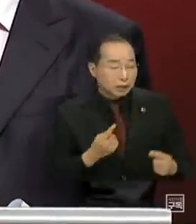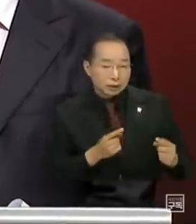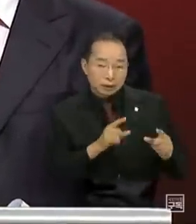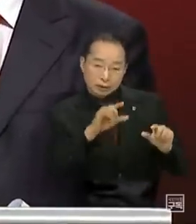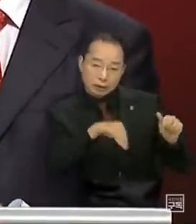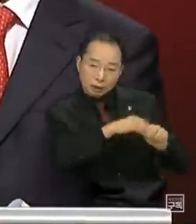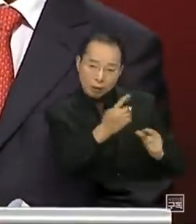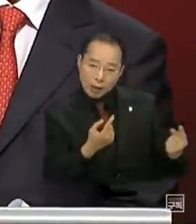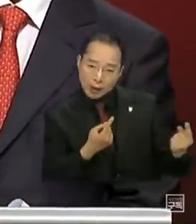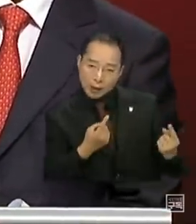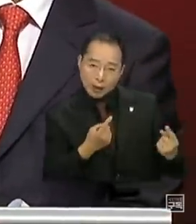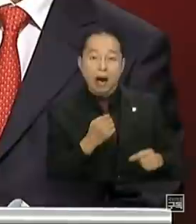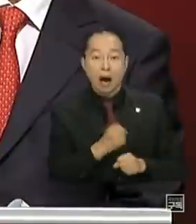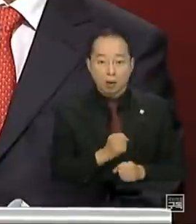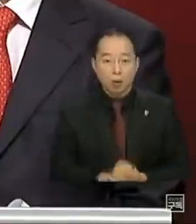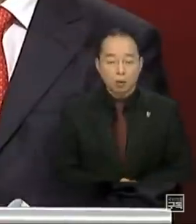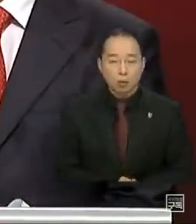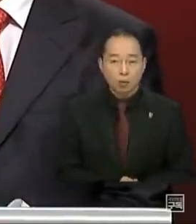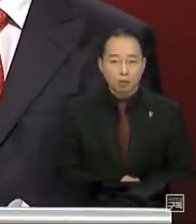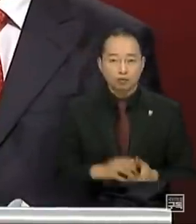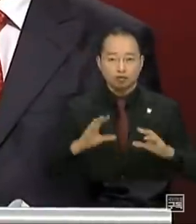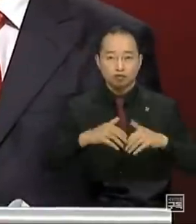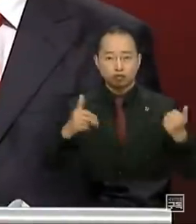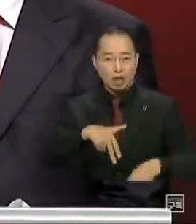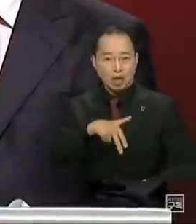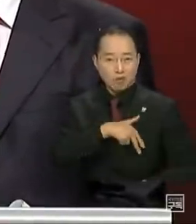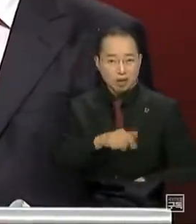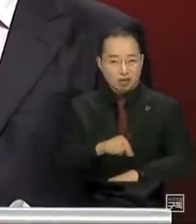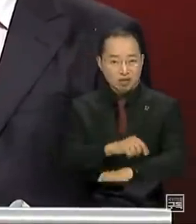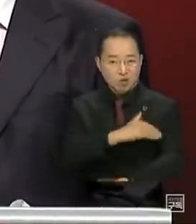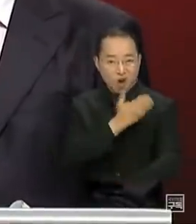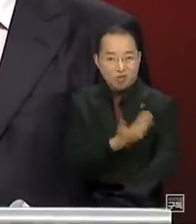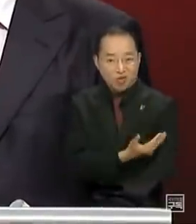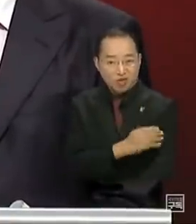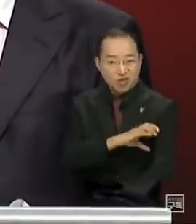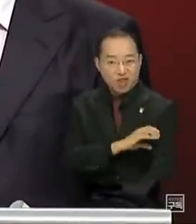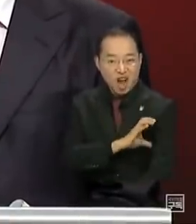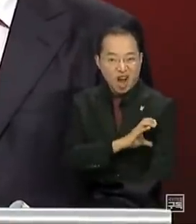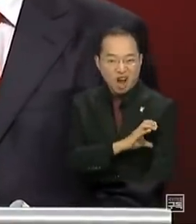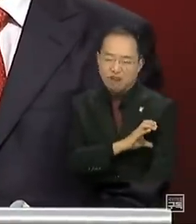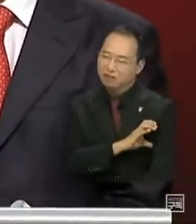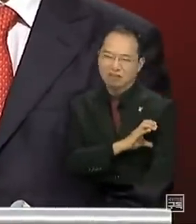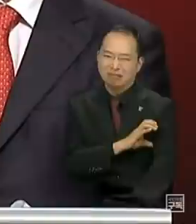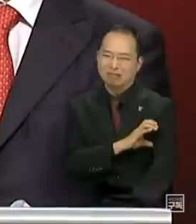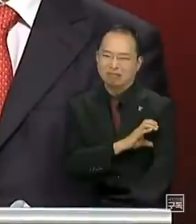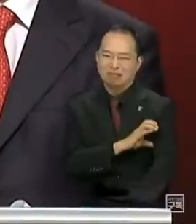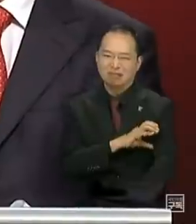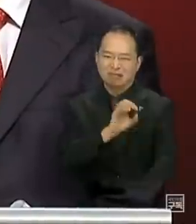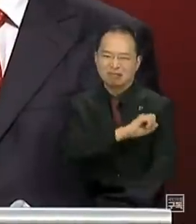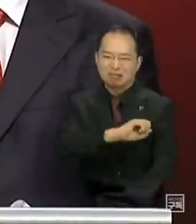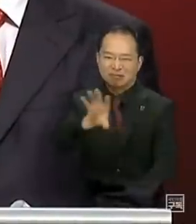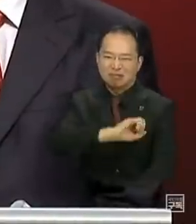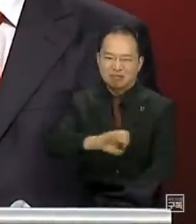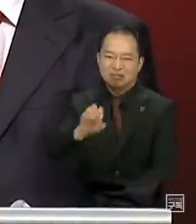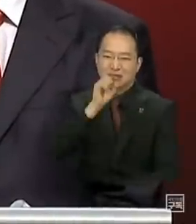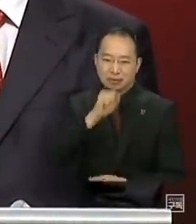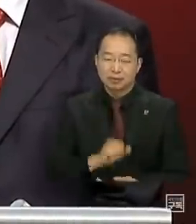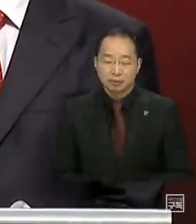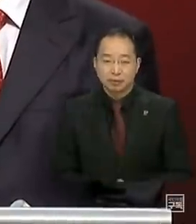하고 또 각종 국회의원 특권을 좀 없앴으면 합니다. 없앴으면 하고